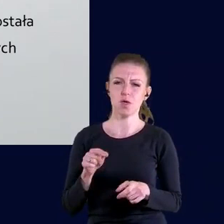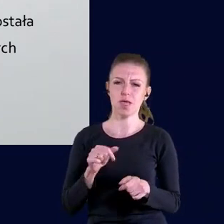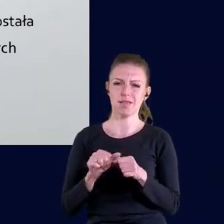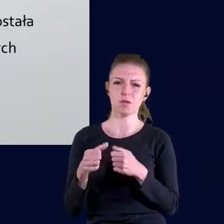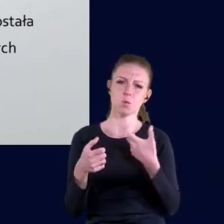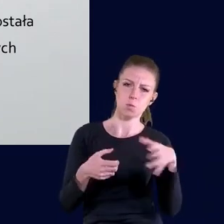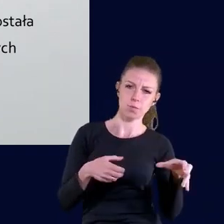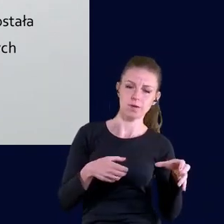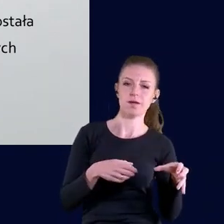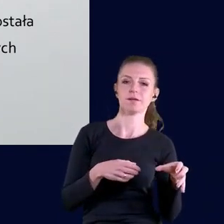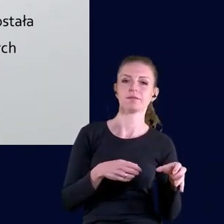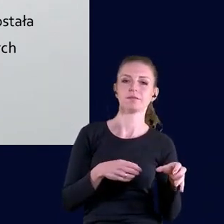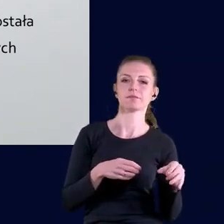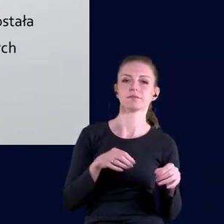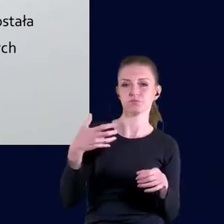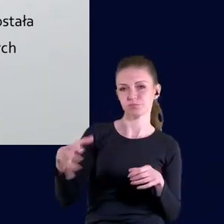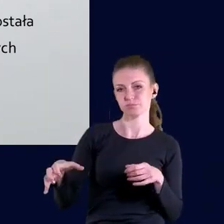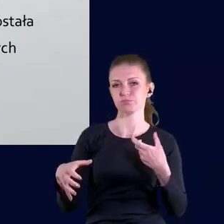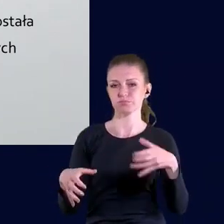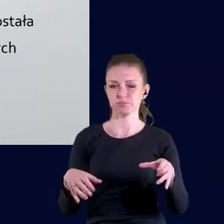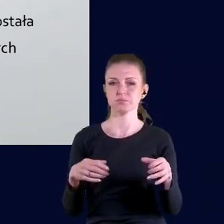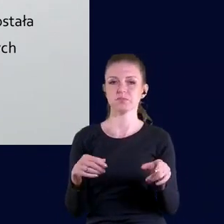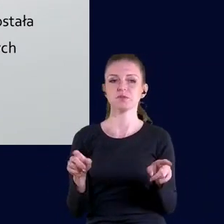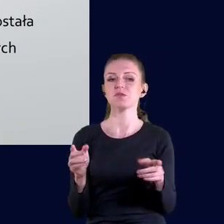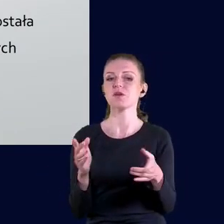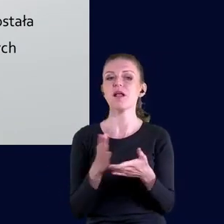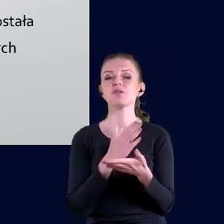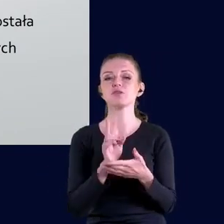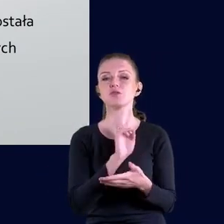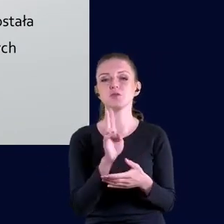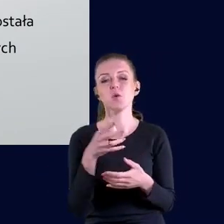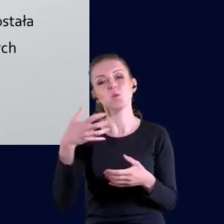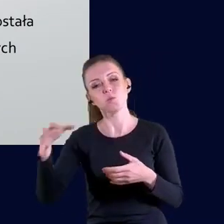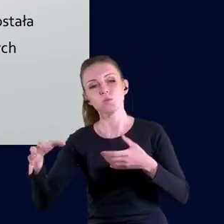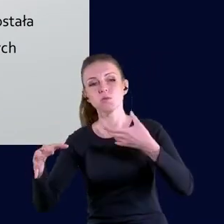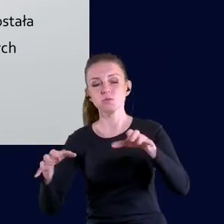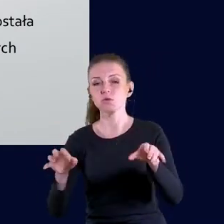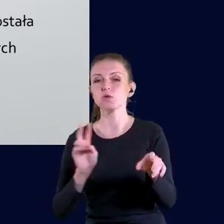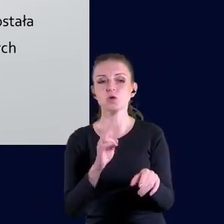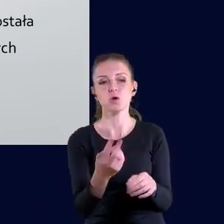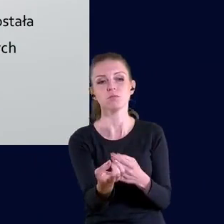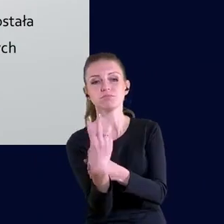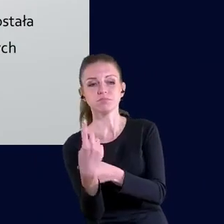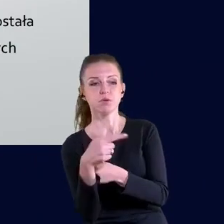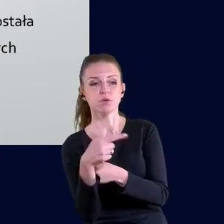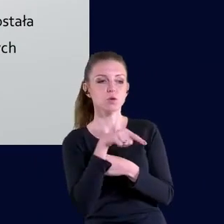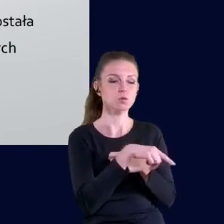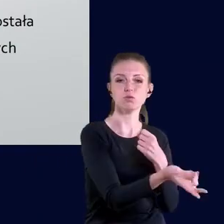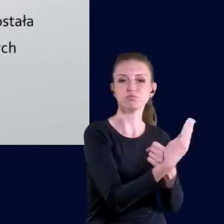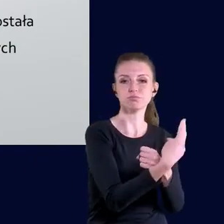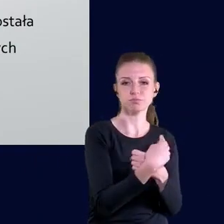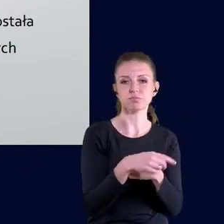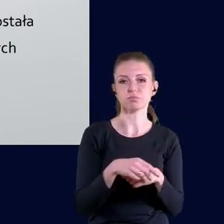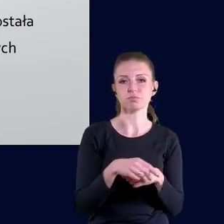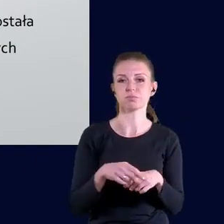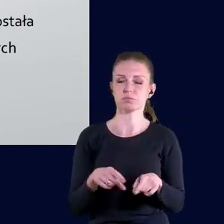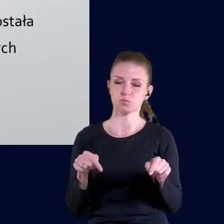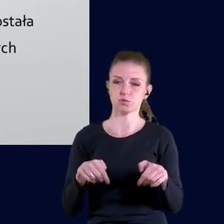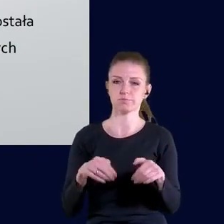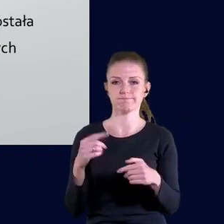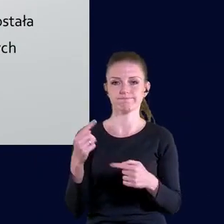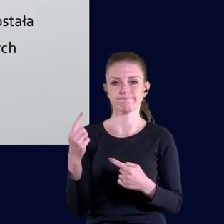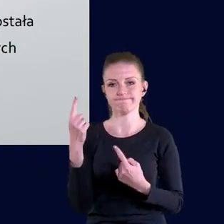tych grup osób jakie mogą się zgłosić do cyklu szkoleń czyli między nimi właśnie do szkoleń